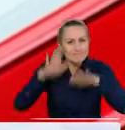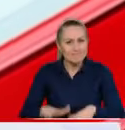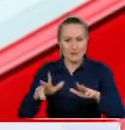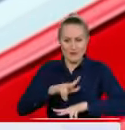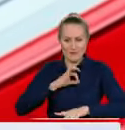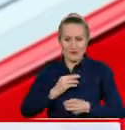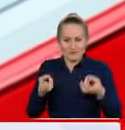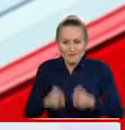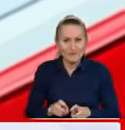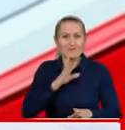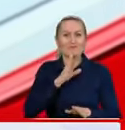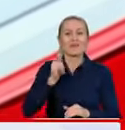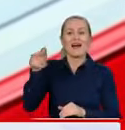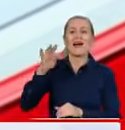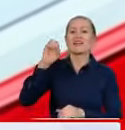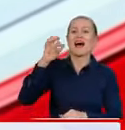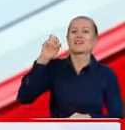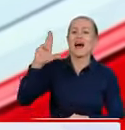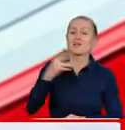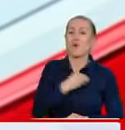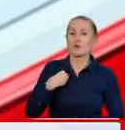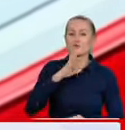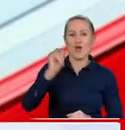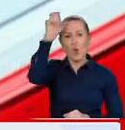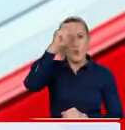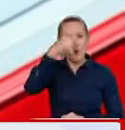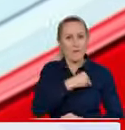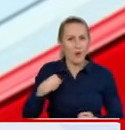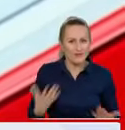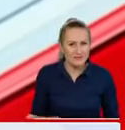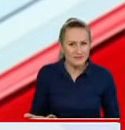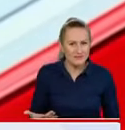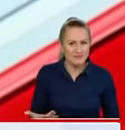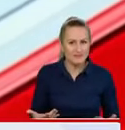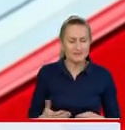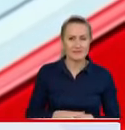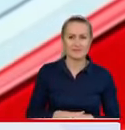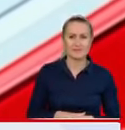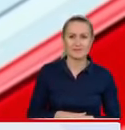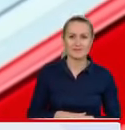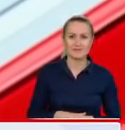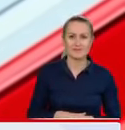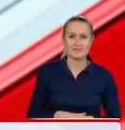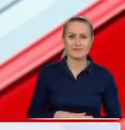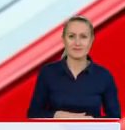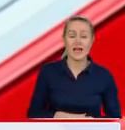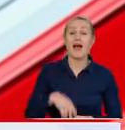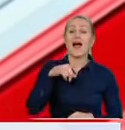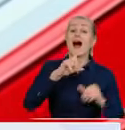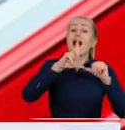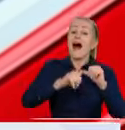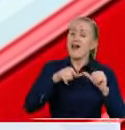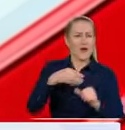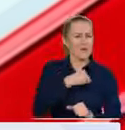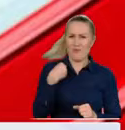rodziny, tak jak Tatarzy polscy, tak jak Turkowie polscy. Natomiast Na pewno nie jest Polska od tego,